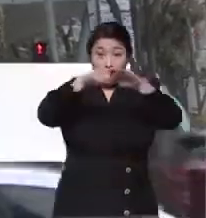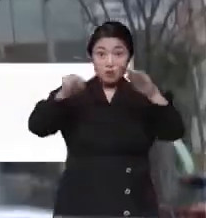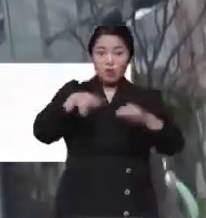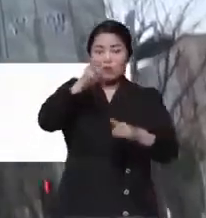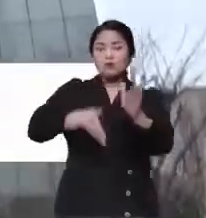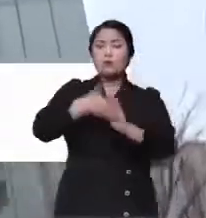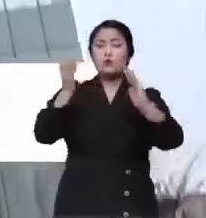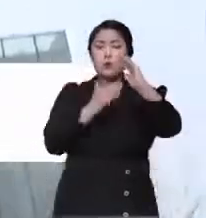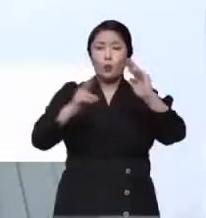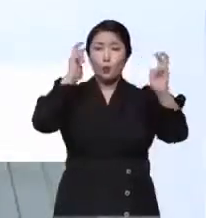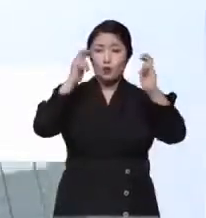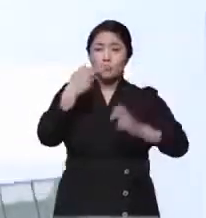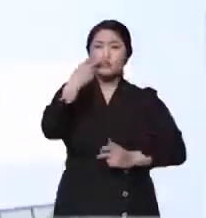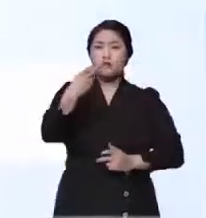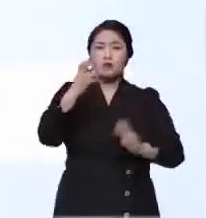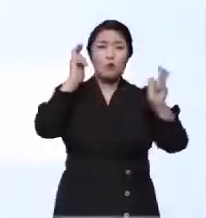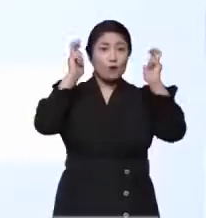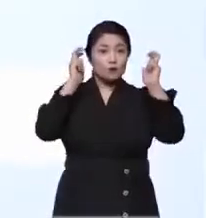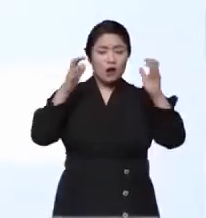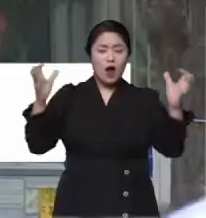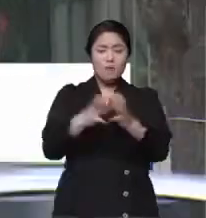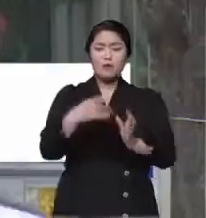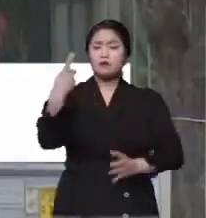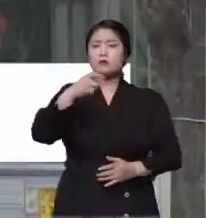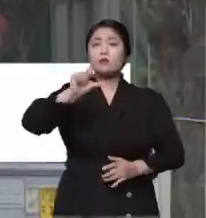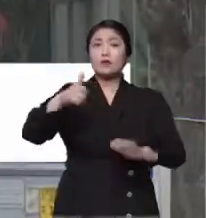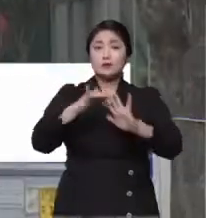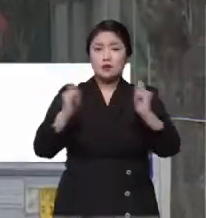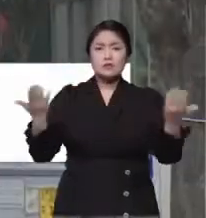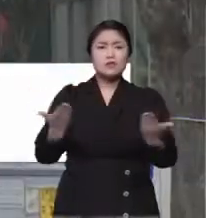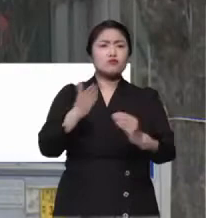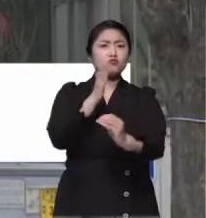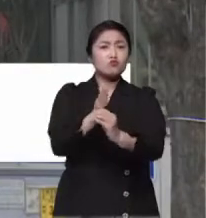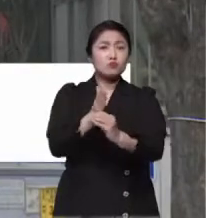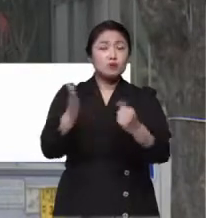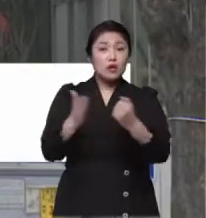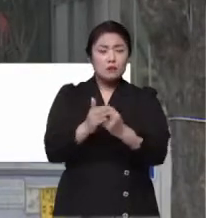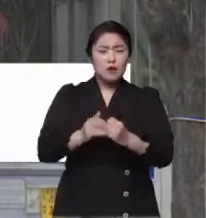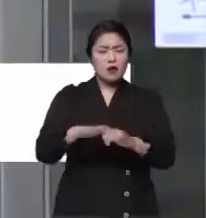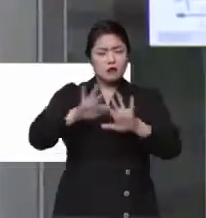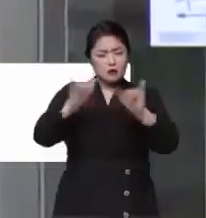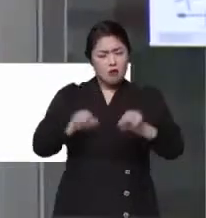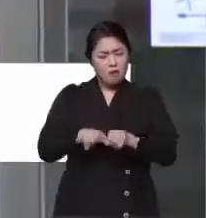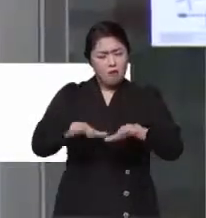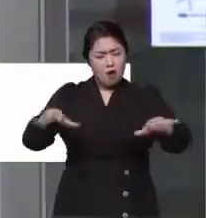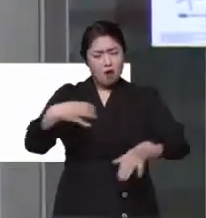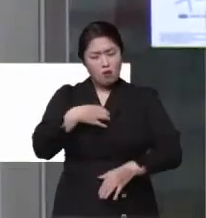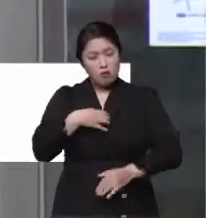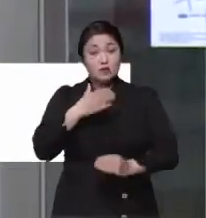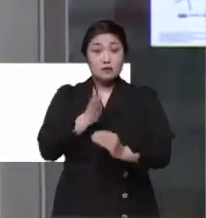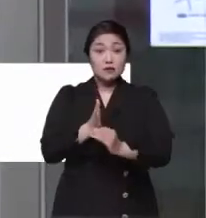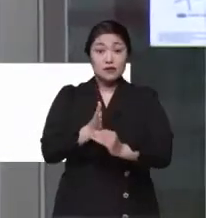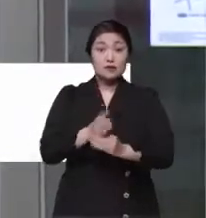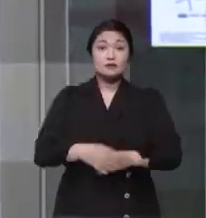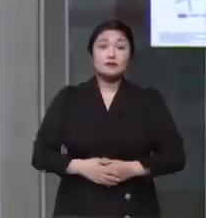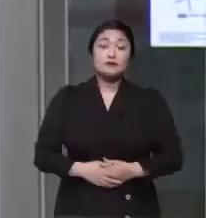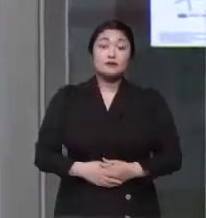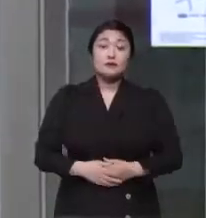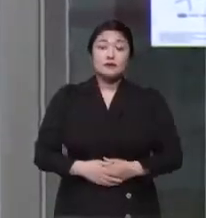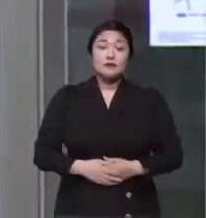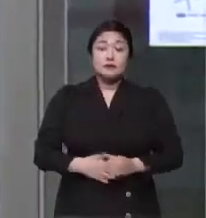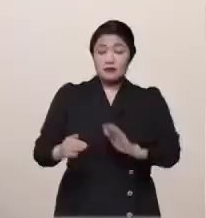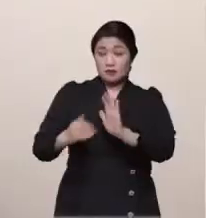광주도시공사 등 13개 업체 1500여 명이 근무하고 있어 대규모 확산 우려가 커지고 있습니다